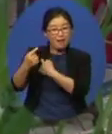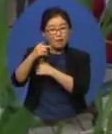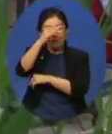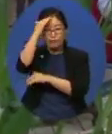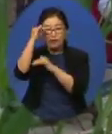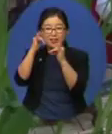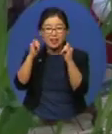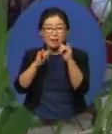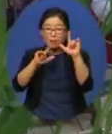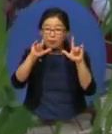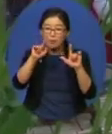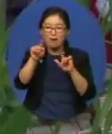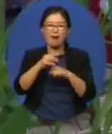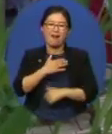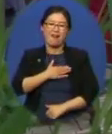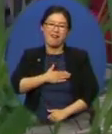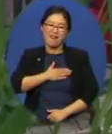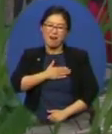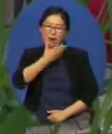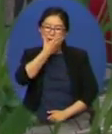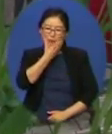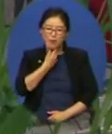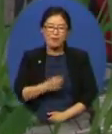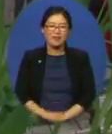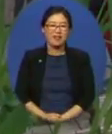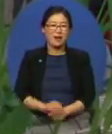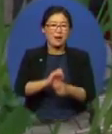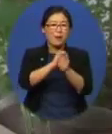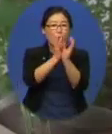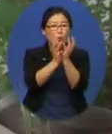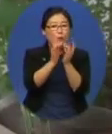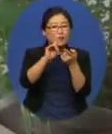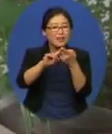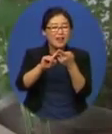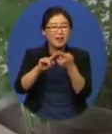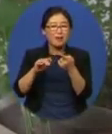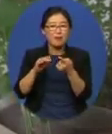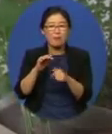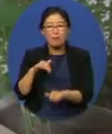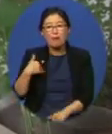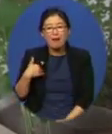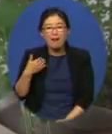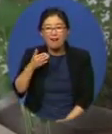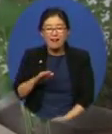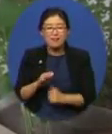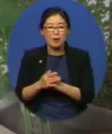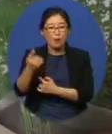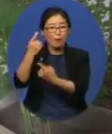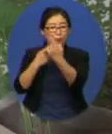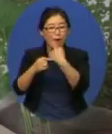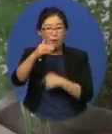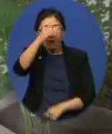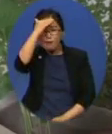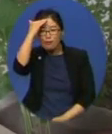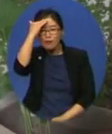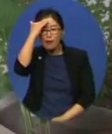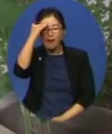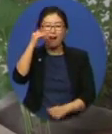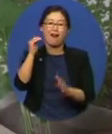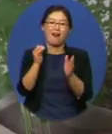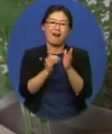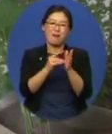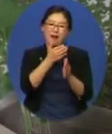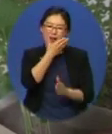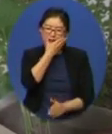하시더라고요. 꽃에 대해서는 잘 모르고 작품성에 대해서는 잘은 모르지만 오시는 분들이 다들 오셔가지고는 그 이상의 행복감을 느끼는 것